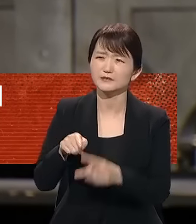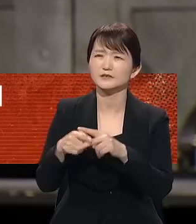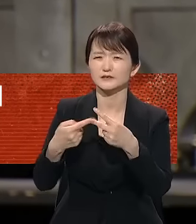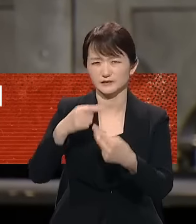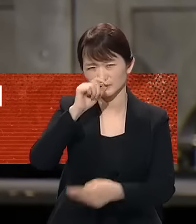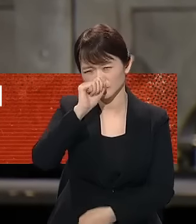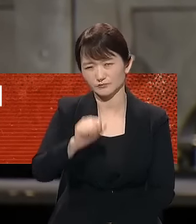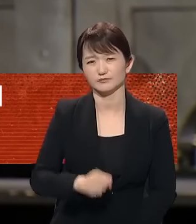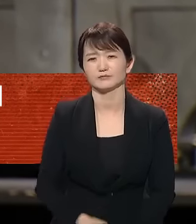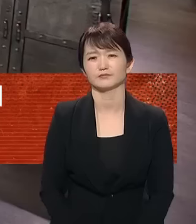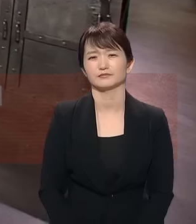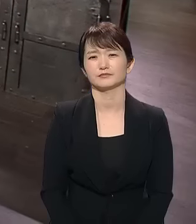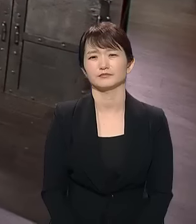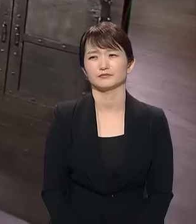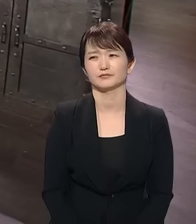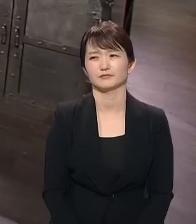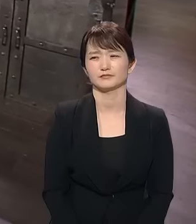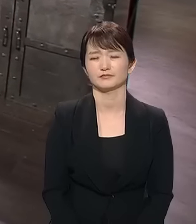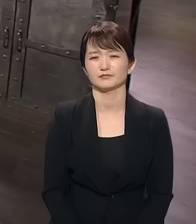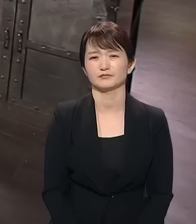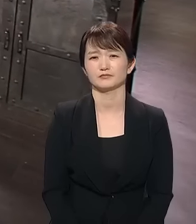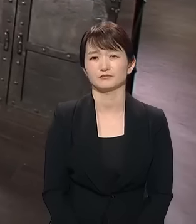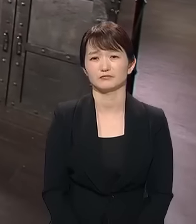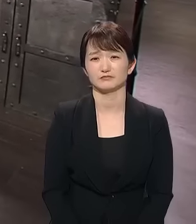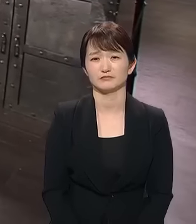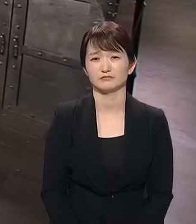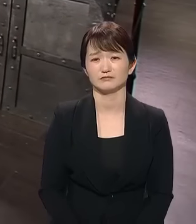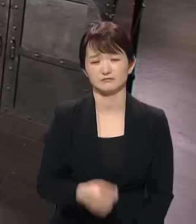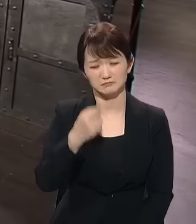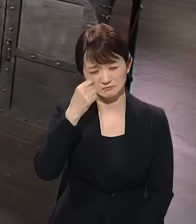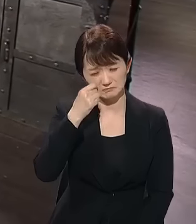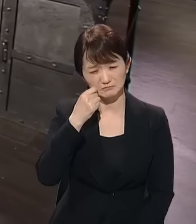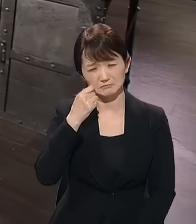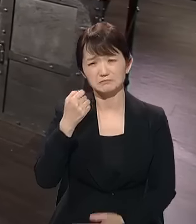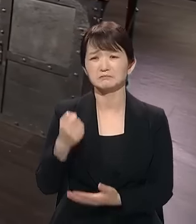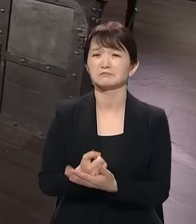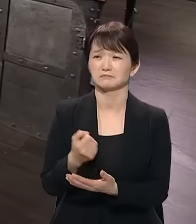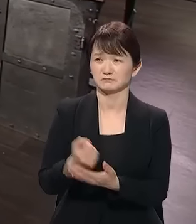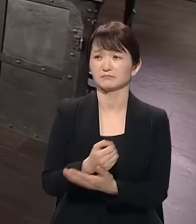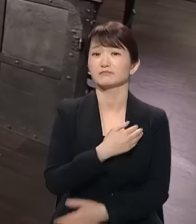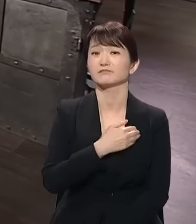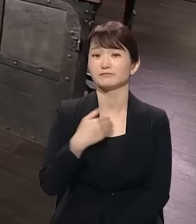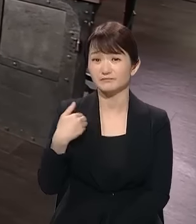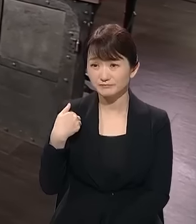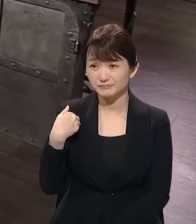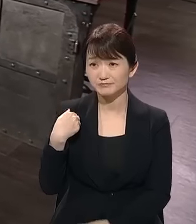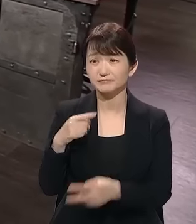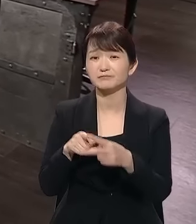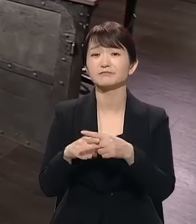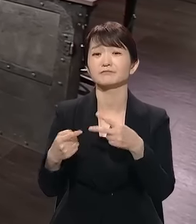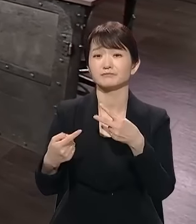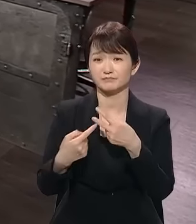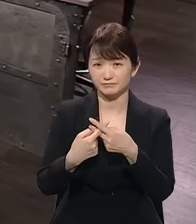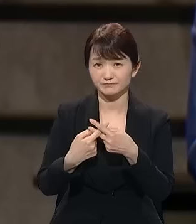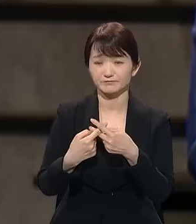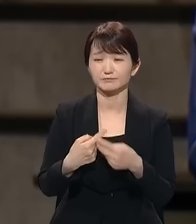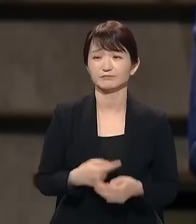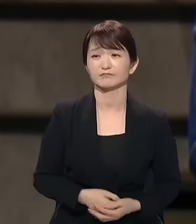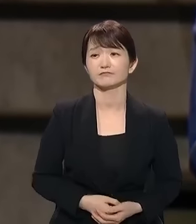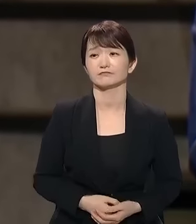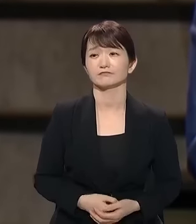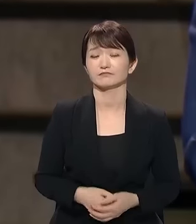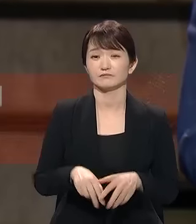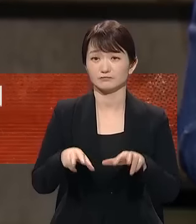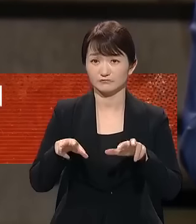좋겠네요. 자, 오 교수님. 서운하신 거는 뭐 충분히 뭐 저희가 이해를 하겠는데 지금 이제